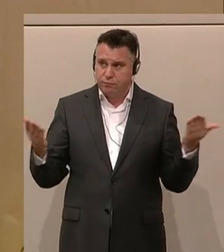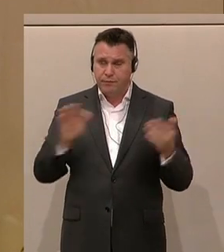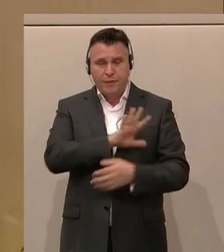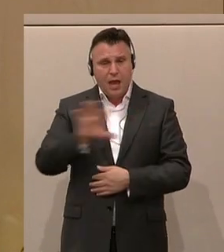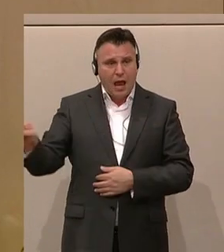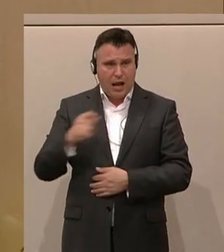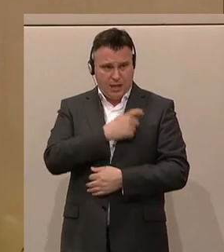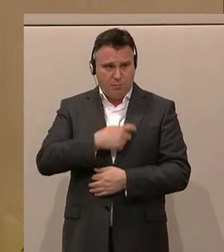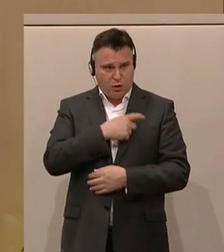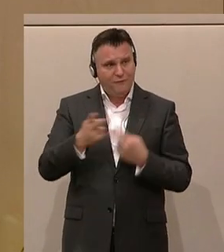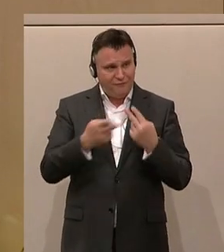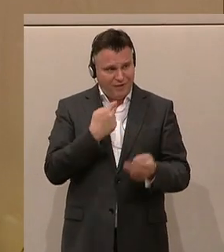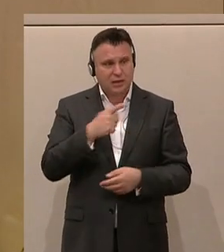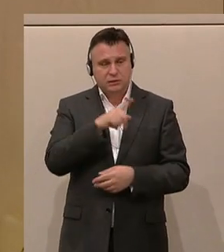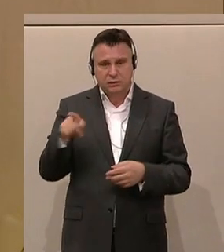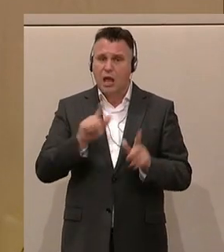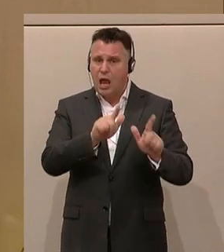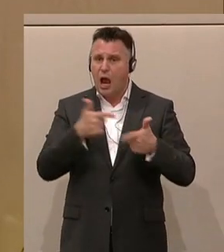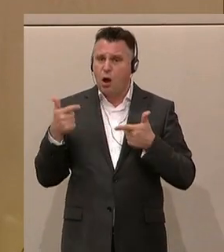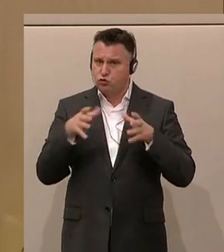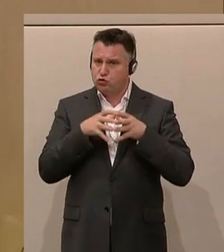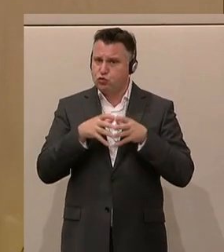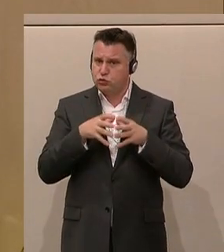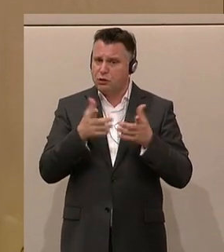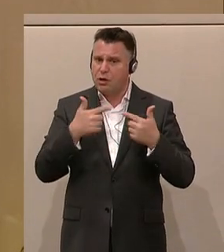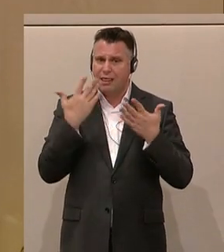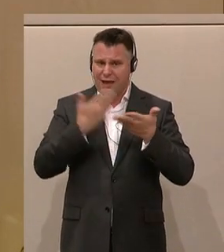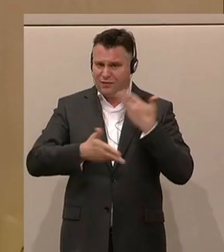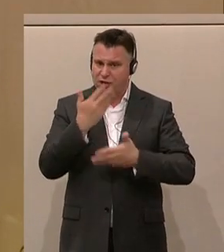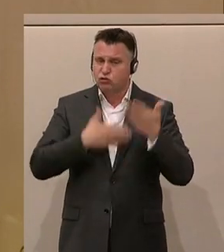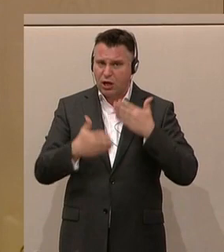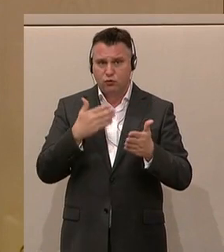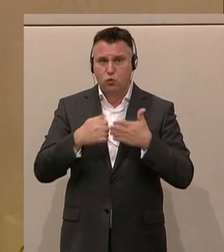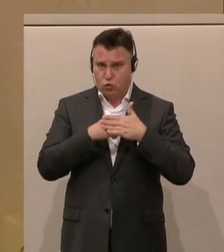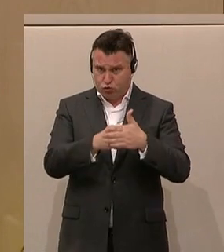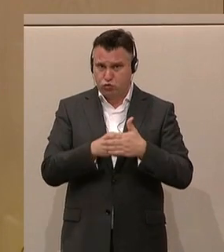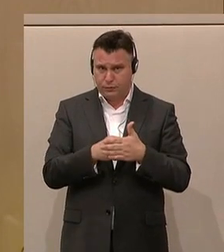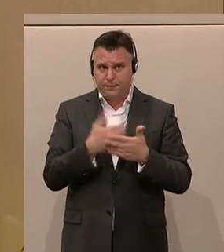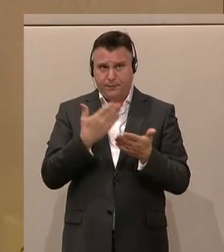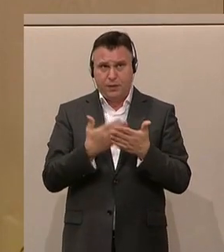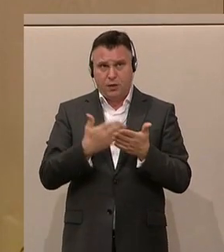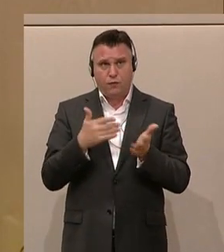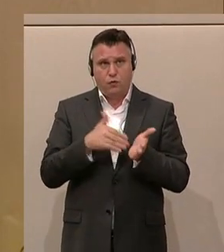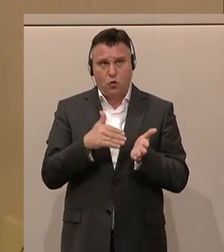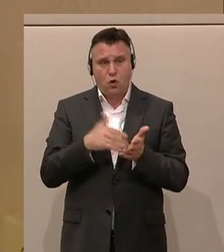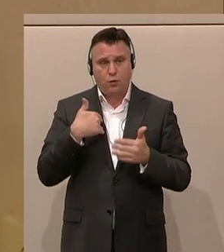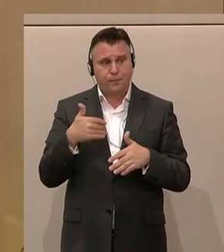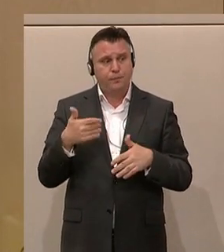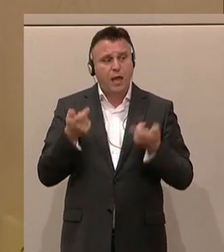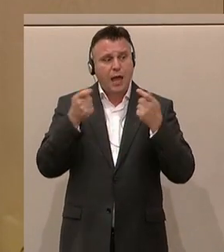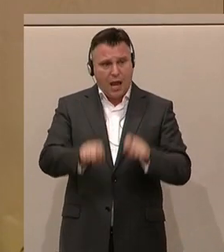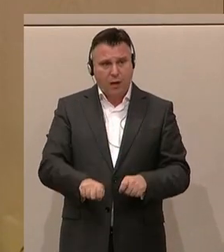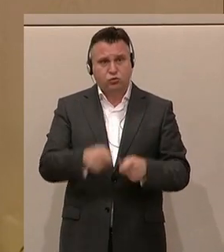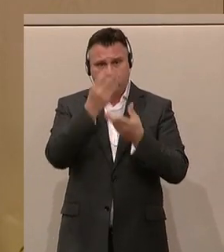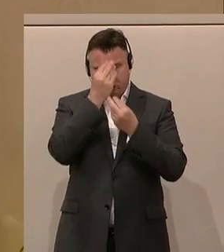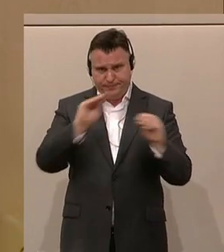vertretenen Parteien im Landwirtschaftsausschuss dieses Anliegen unterstützen. Und ich möchte zum Abschluss aus voller